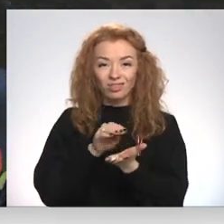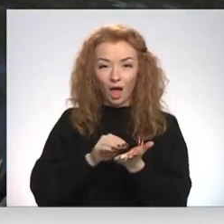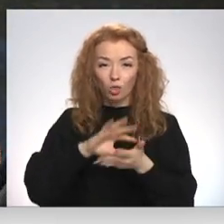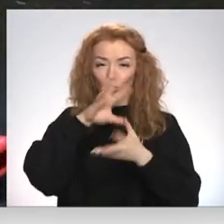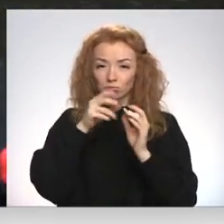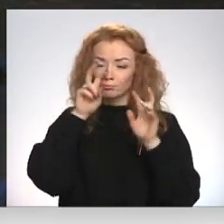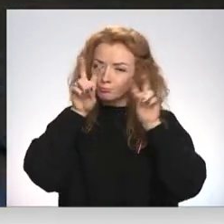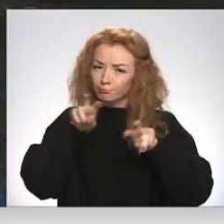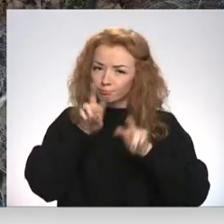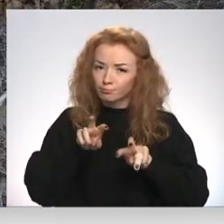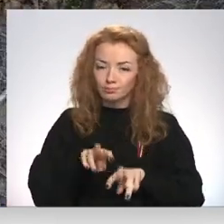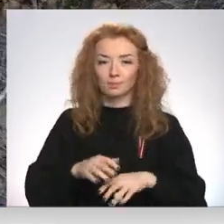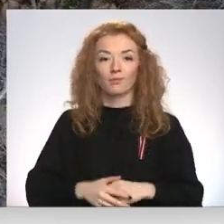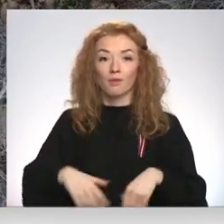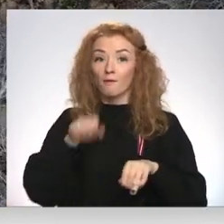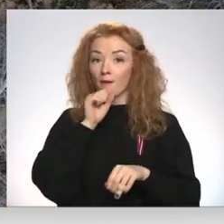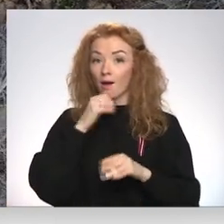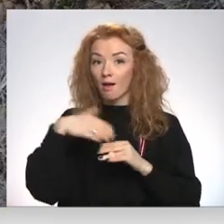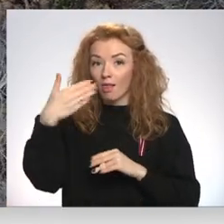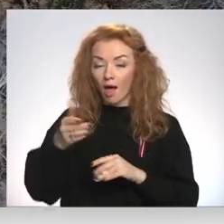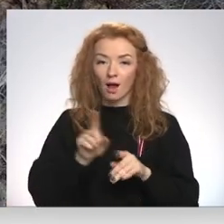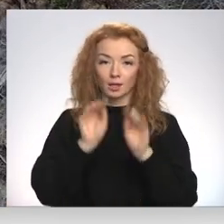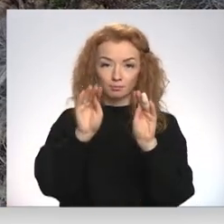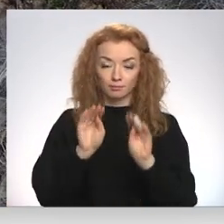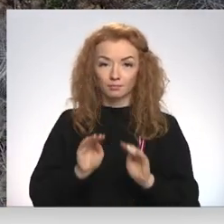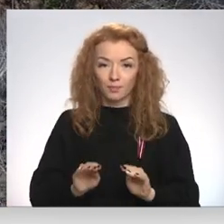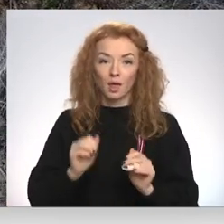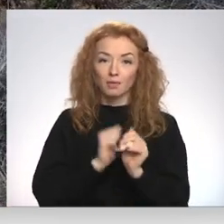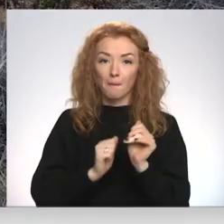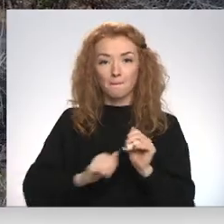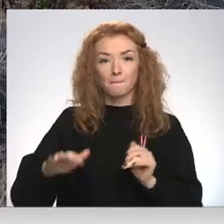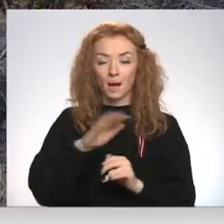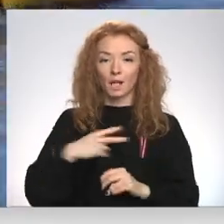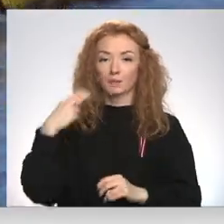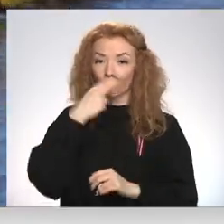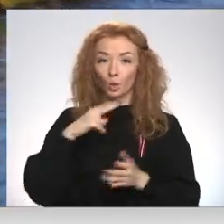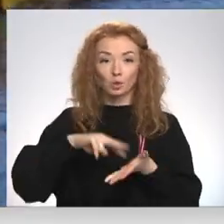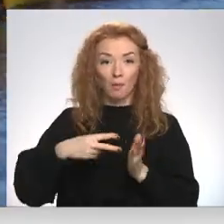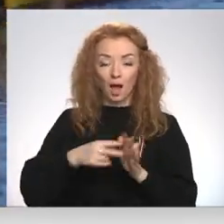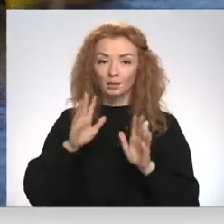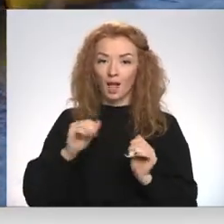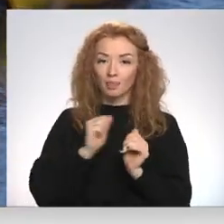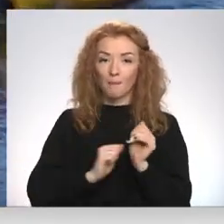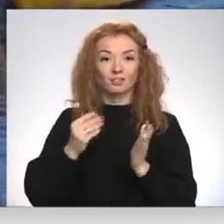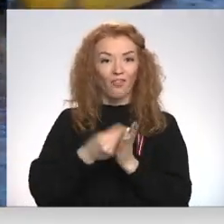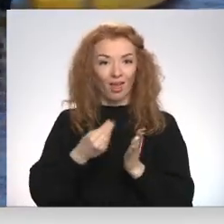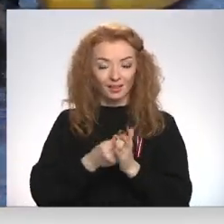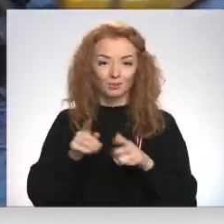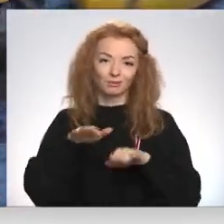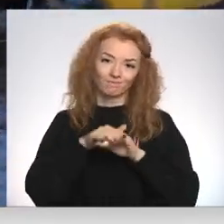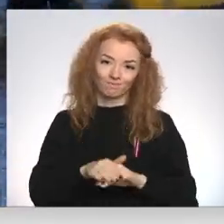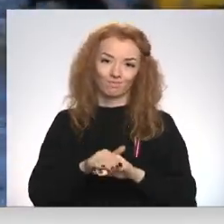un daudzpusīgu analīzi. Vēlāk tiks izstrādāti arī biotopu apsaimniekošanas plāni, lai dabas vērtības tiktu